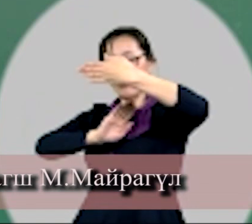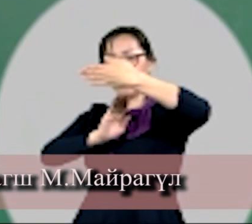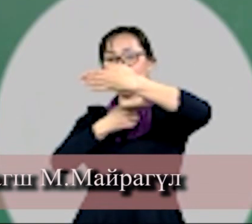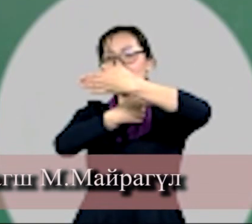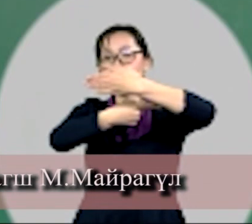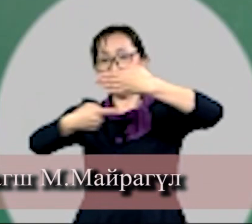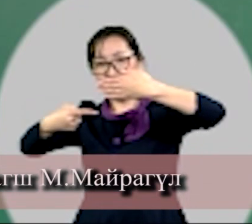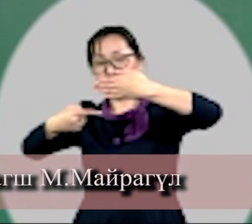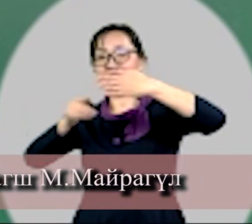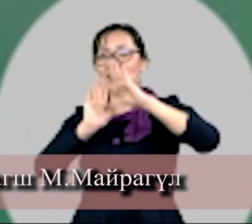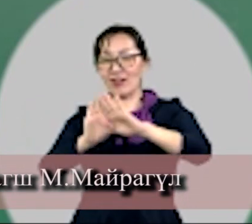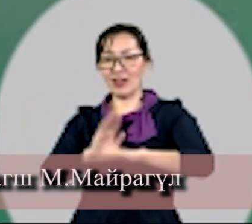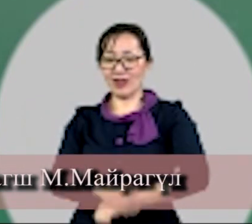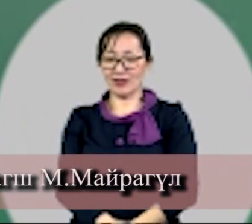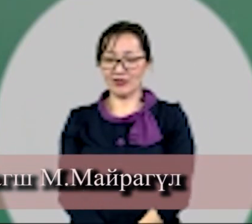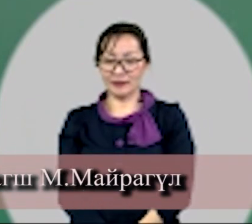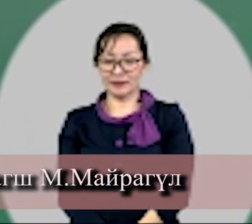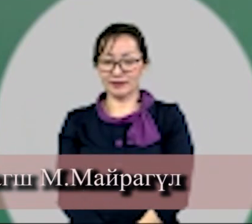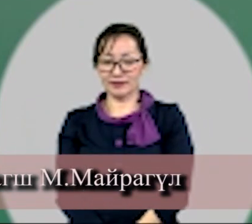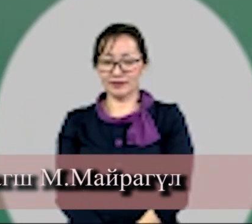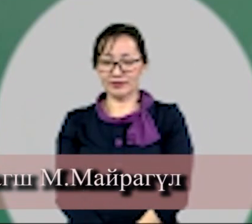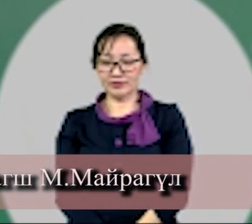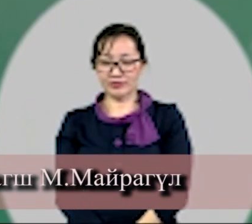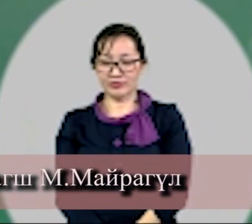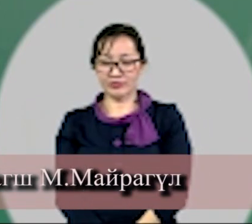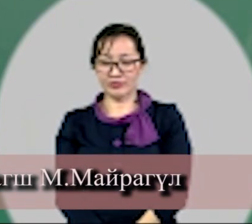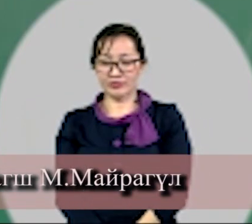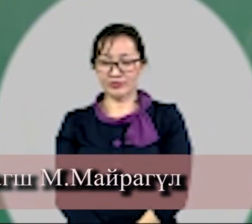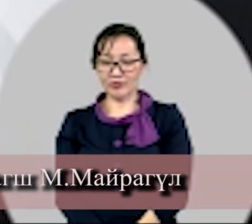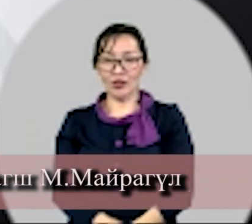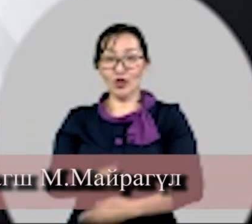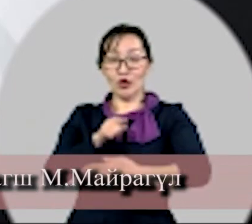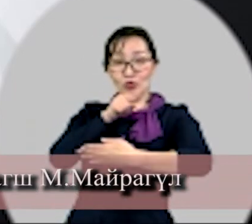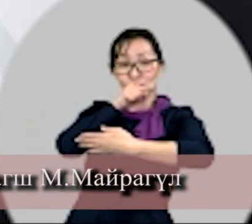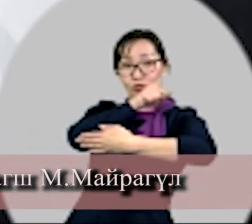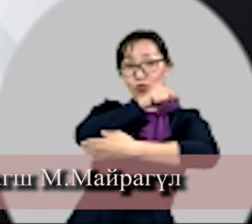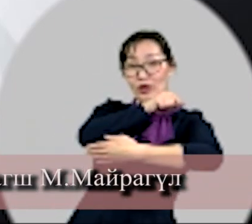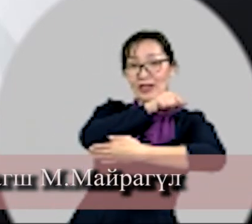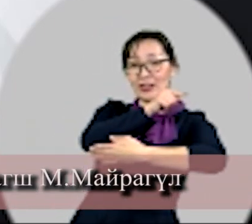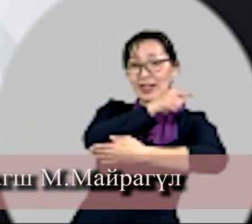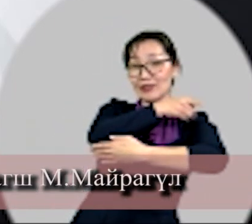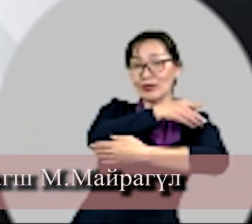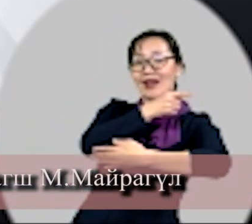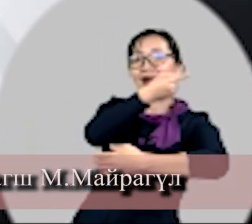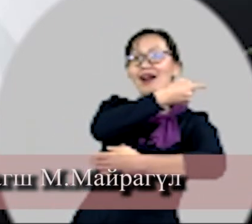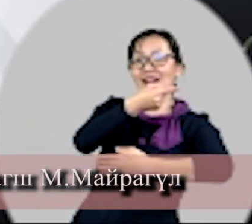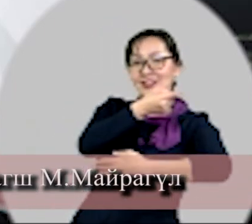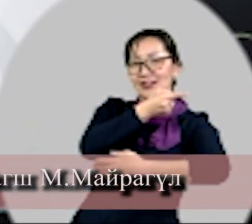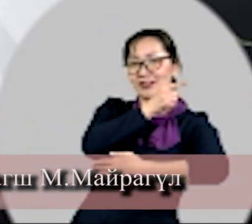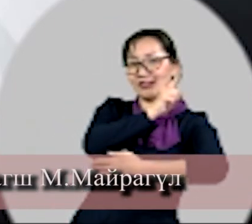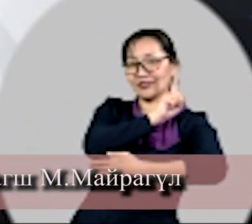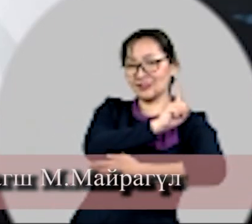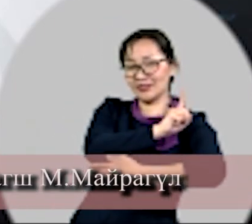Ендеше сан түзуінің 0 көрсеткішін термометрдің 0 көрсеткішіне дәл-медәл